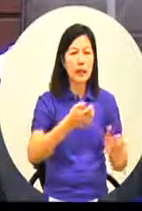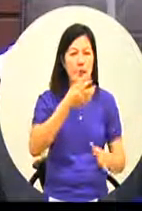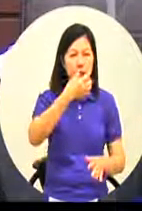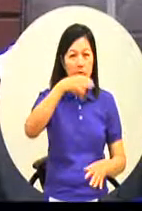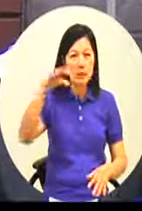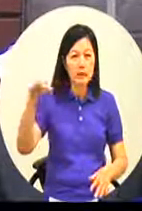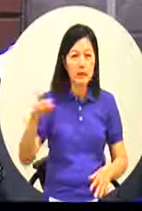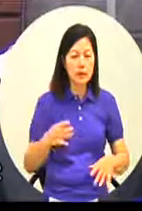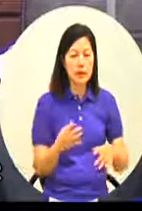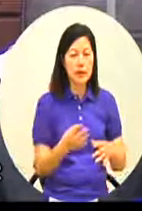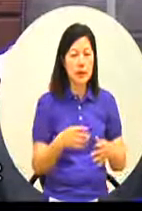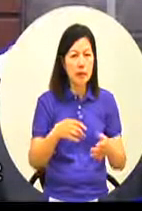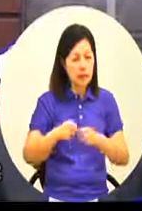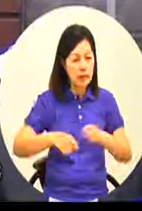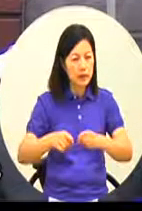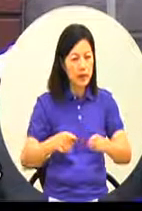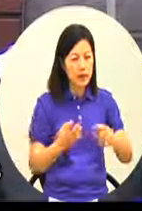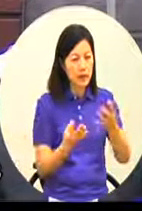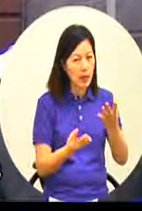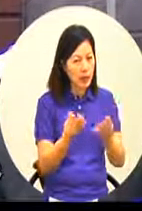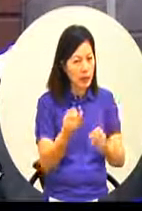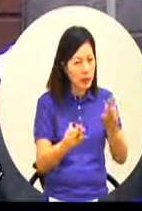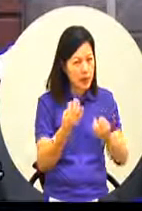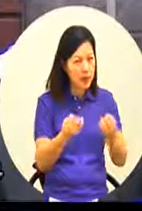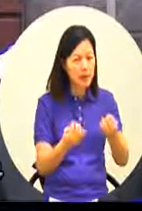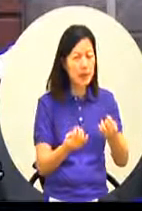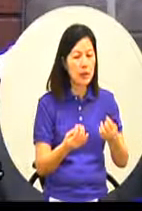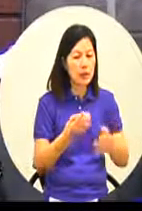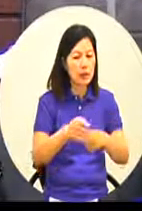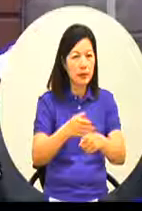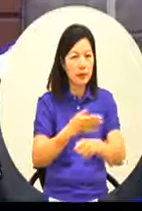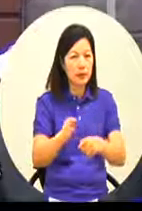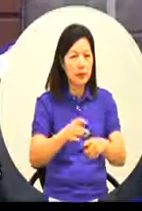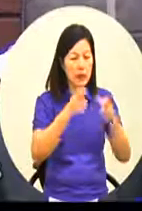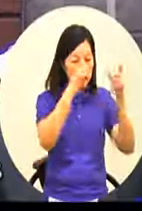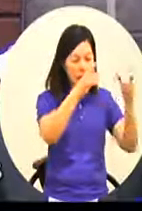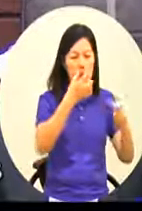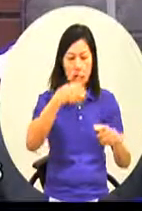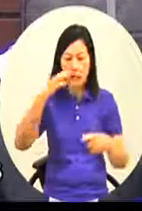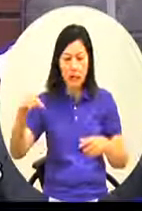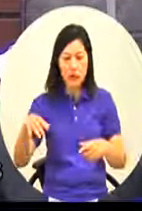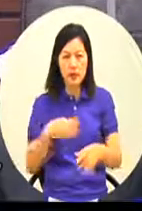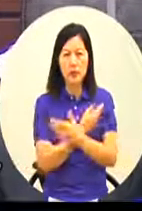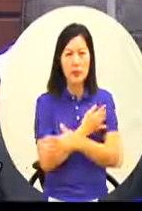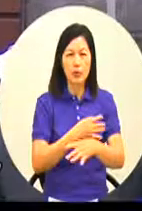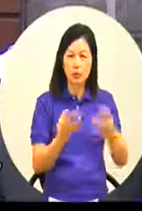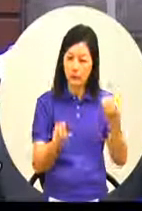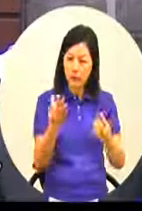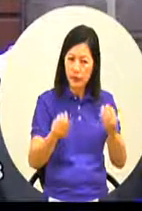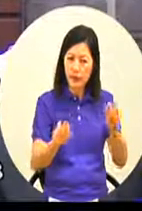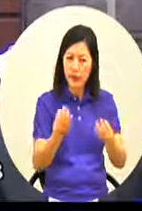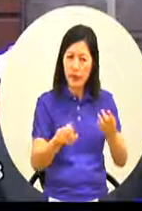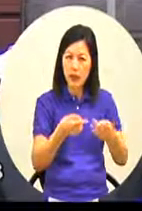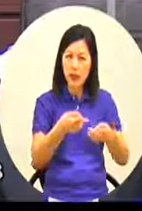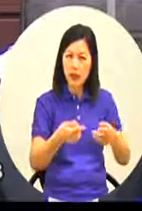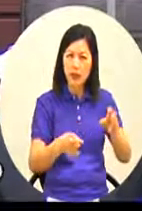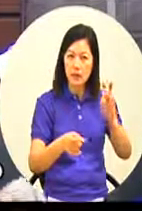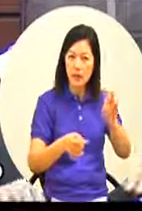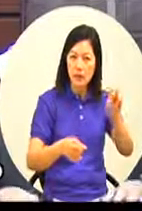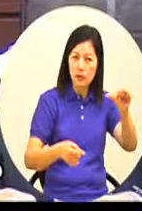例分担的部分哦。不管当以左营计划、高雄计划，我记得了哈，它分担的比例是